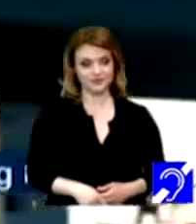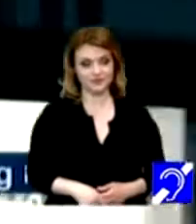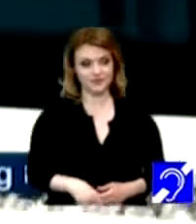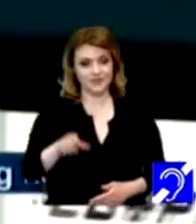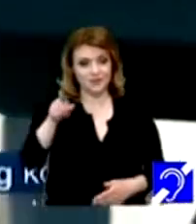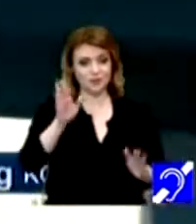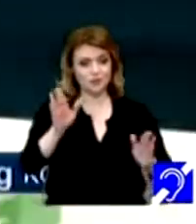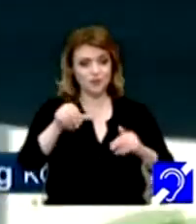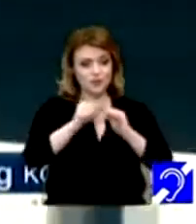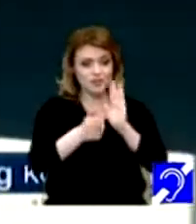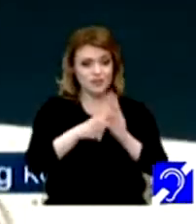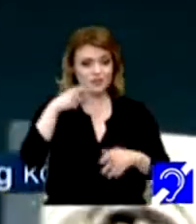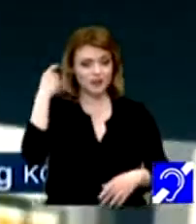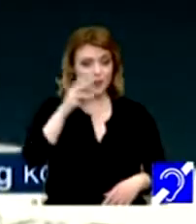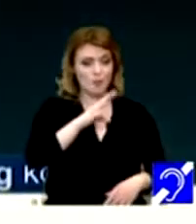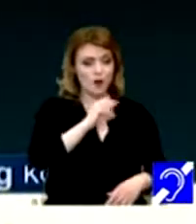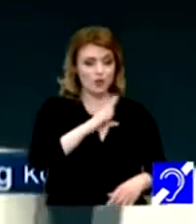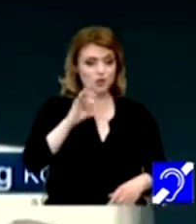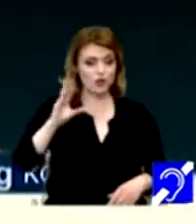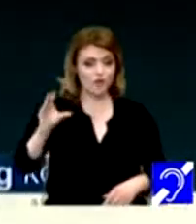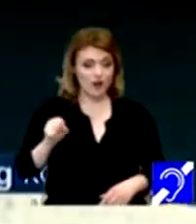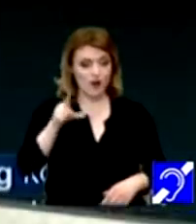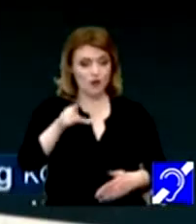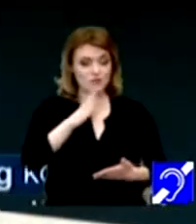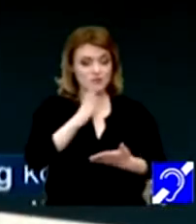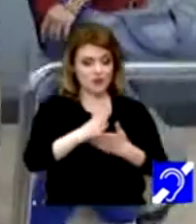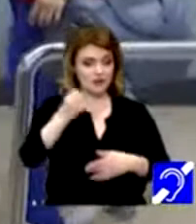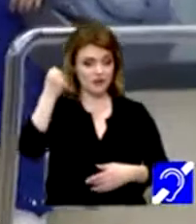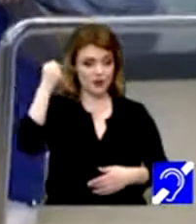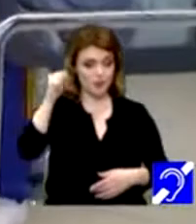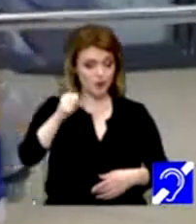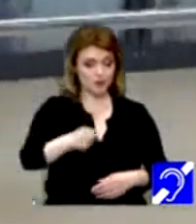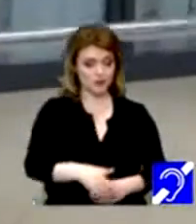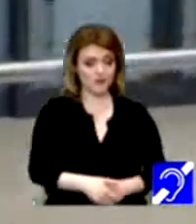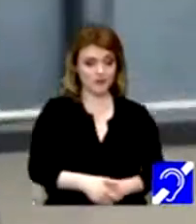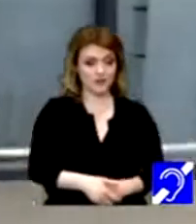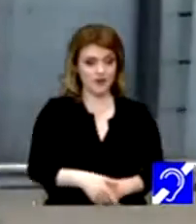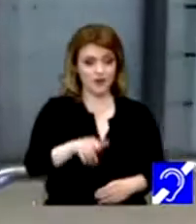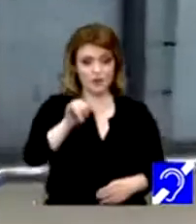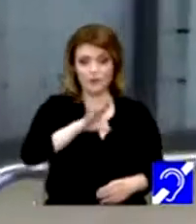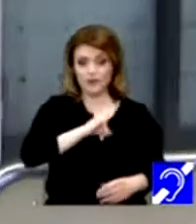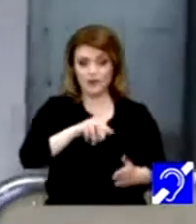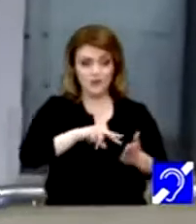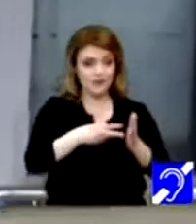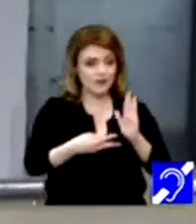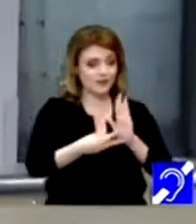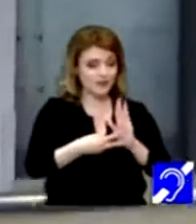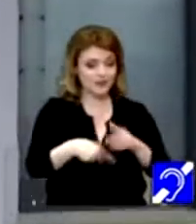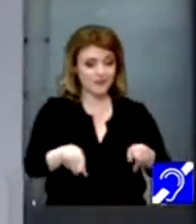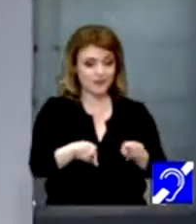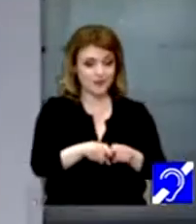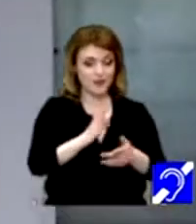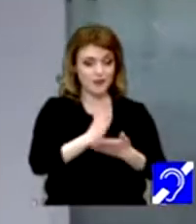La 16 ani, Marco Șovar a devenit campion mondial la sabie. Deși n-a avut în plan să ajungă scrimer,